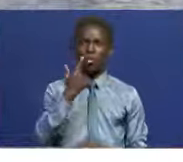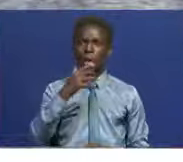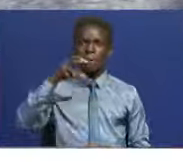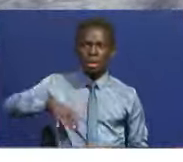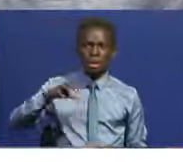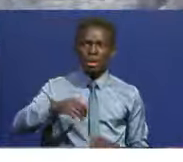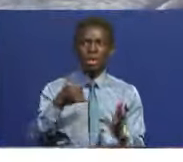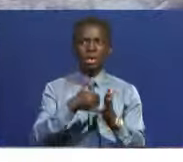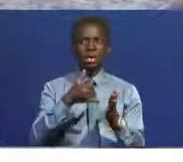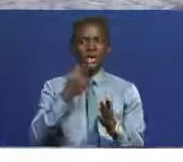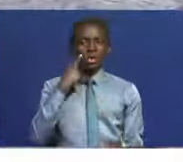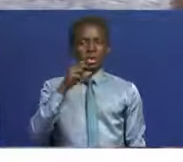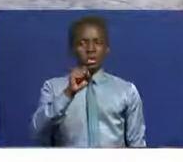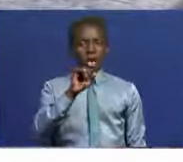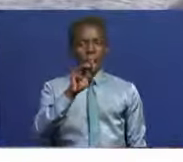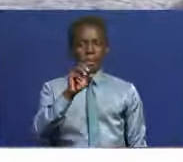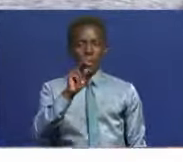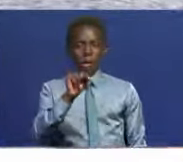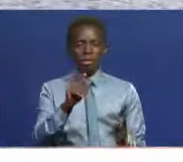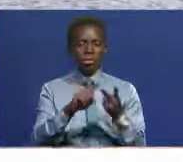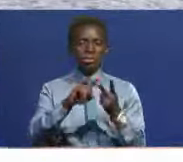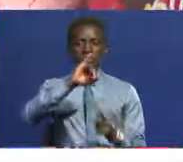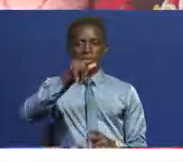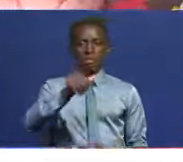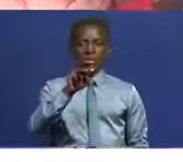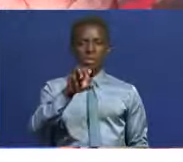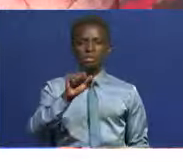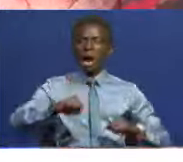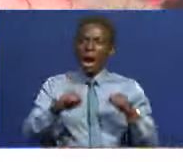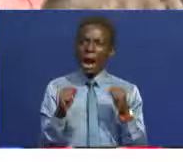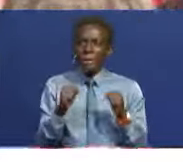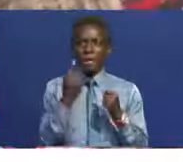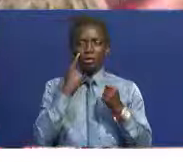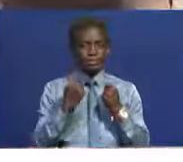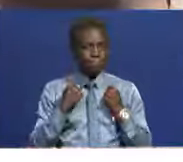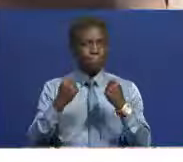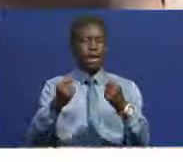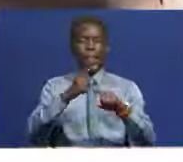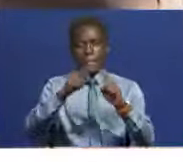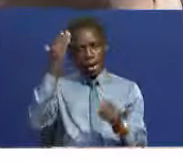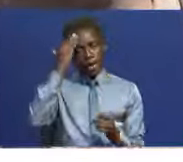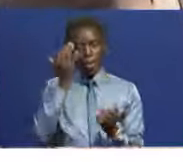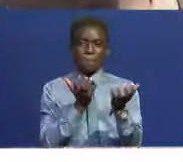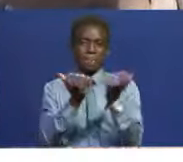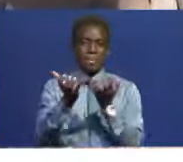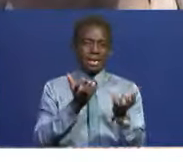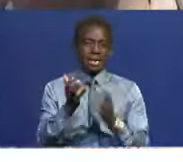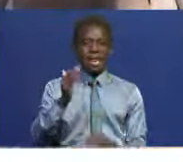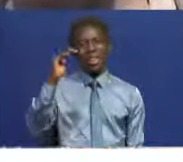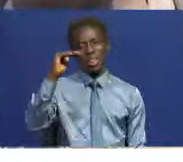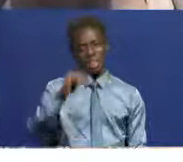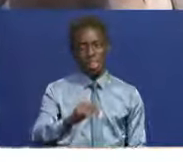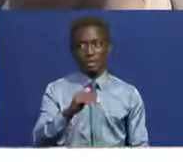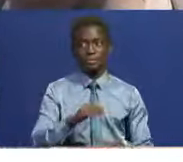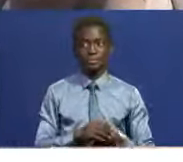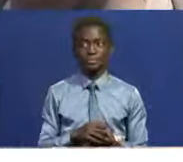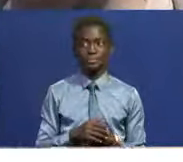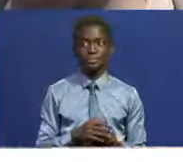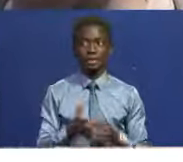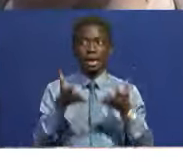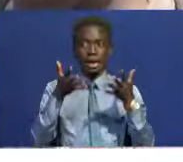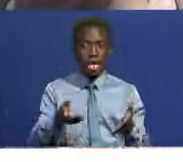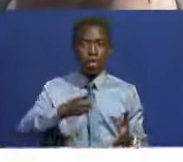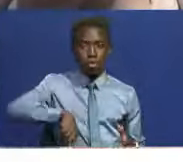Samuel Ojuka na James Ochieng, ambao wamefurahia kurudi barabarani licha ya biashara duni. Sisi wafanya biashara ama wafanyakazi wa